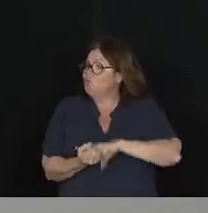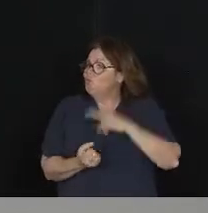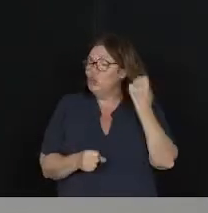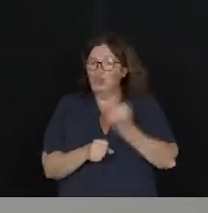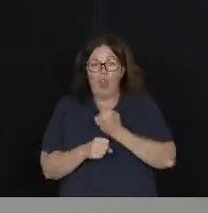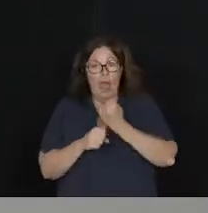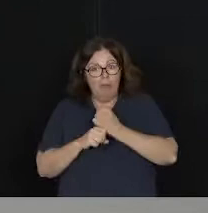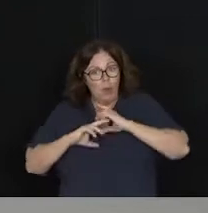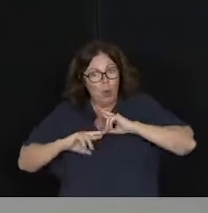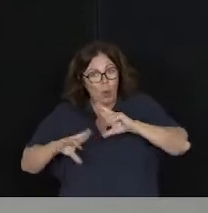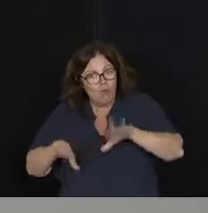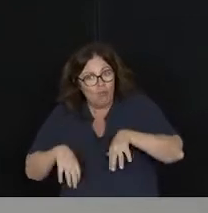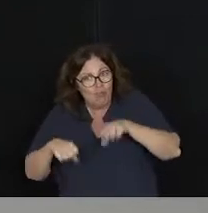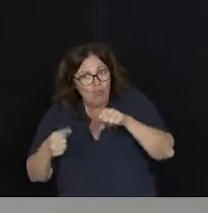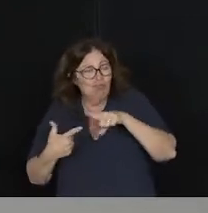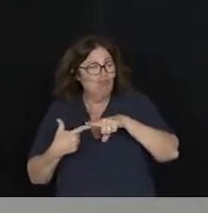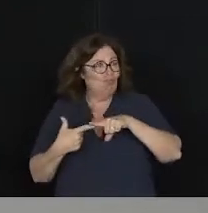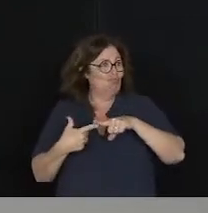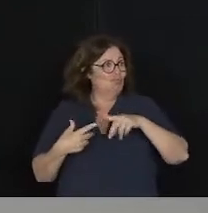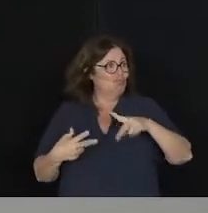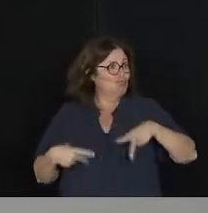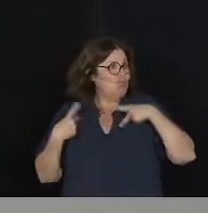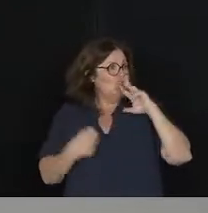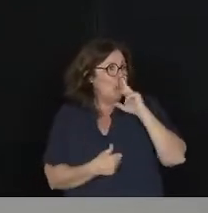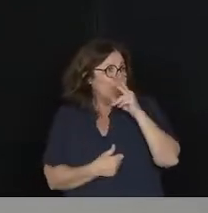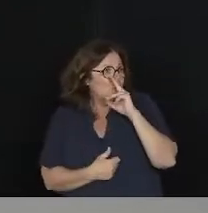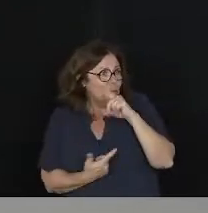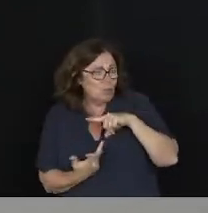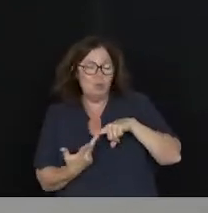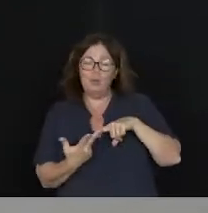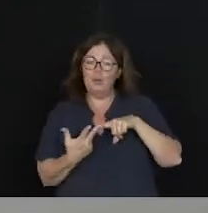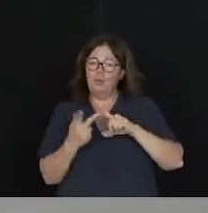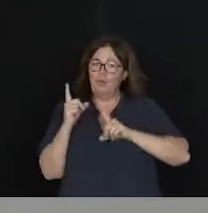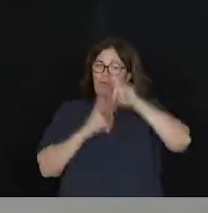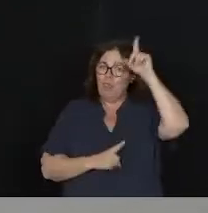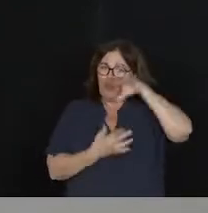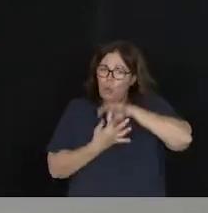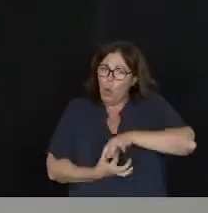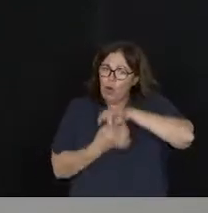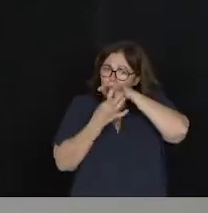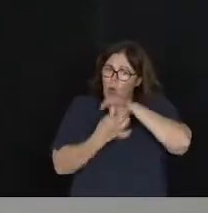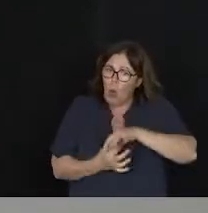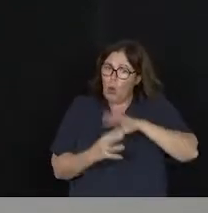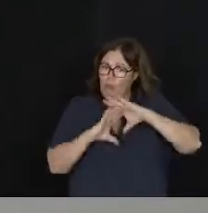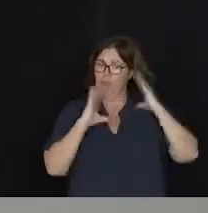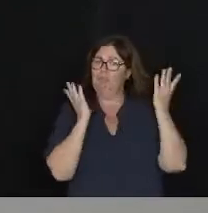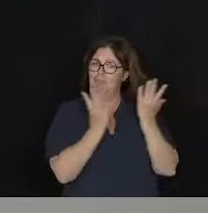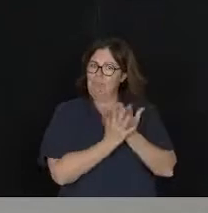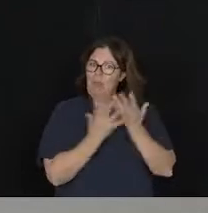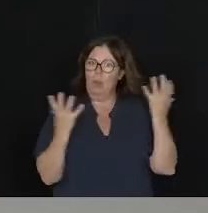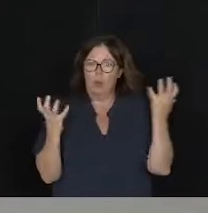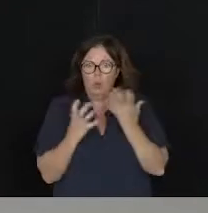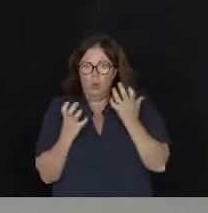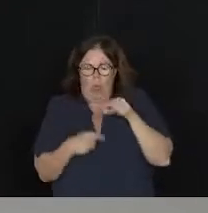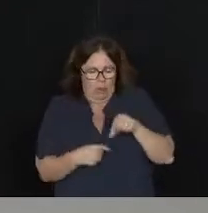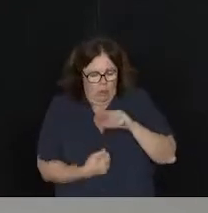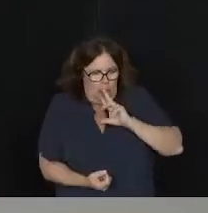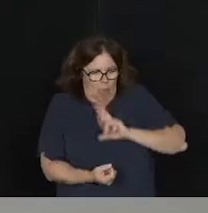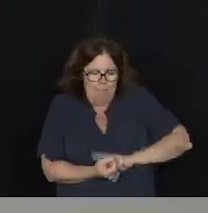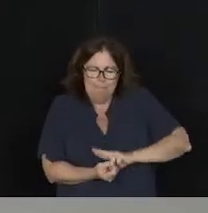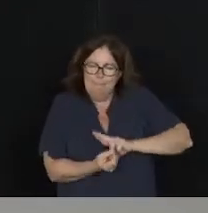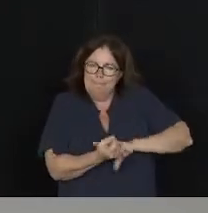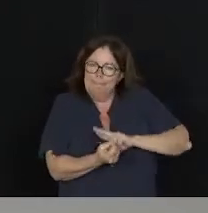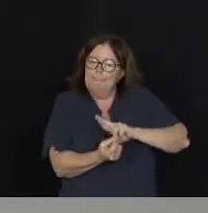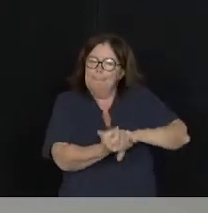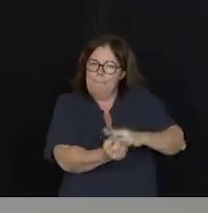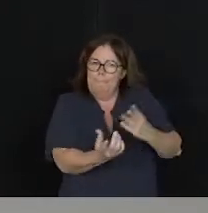travail, les habitudes quotidiennes, les fêtes familiales, les fêtes religieuses. Alors, bien sûr, chaque couple, chaque conjoint même, a élaboré